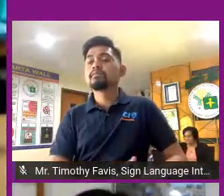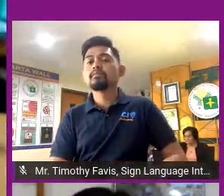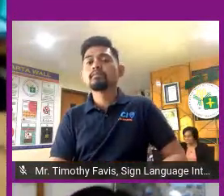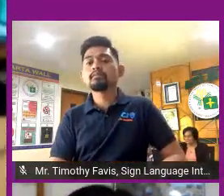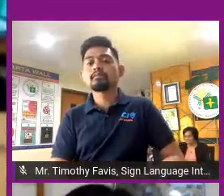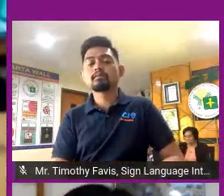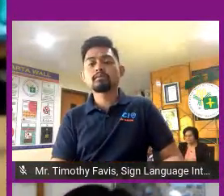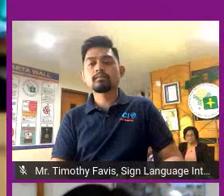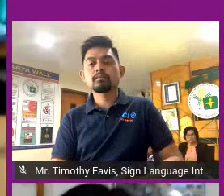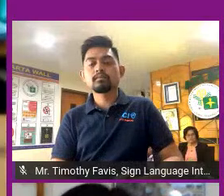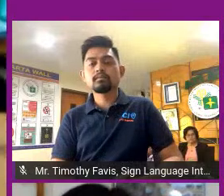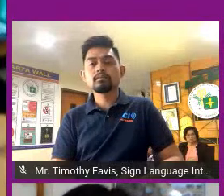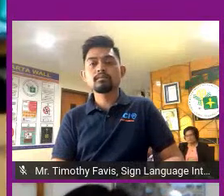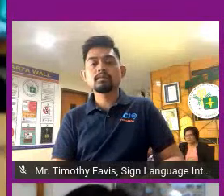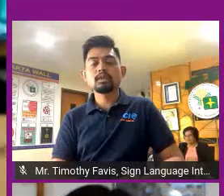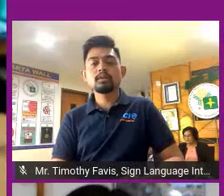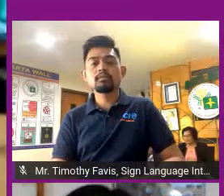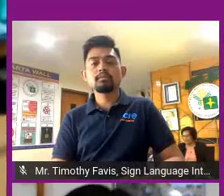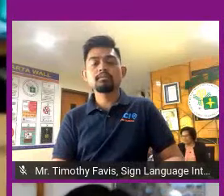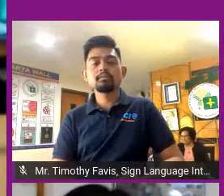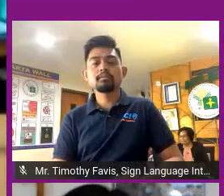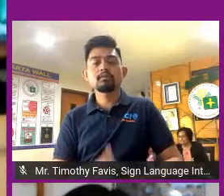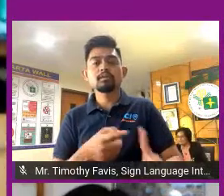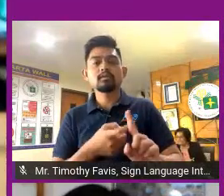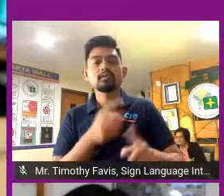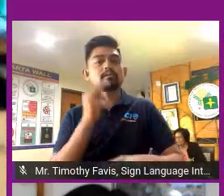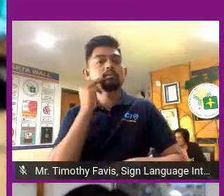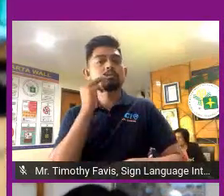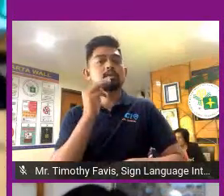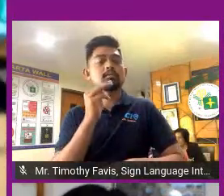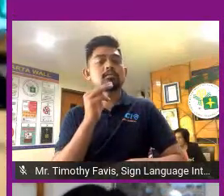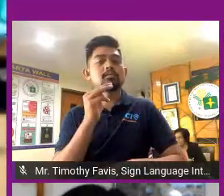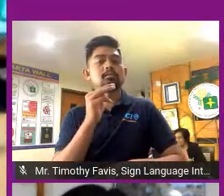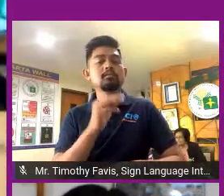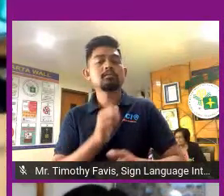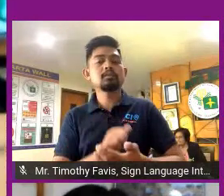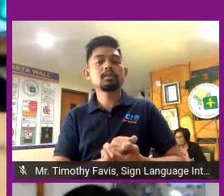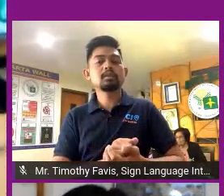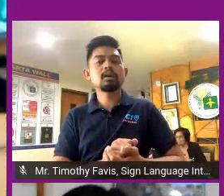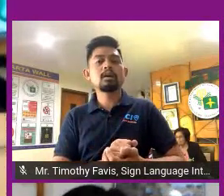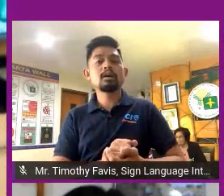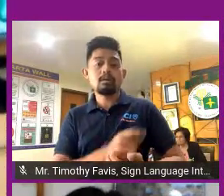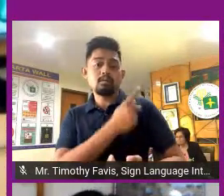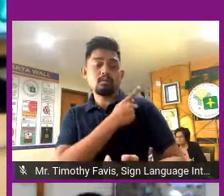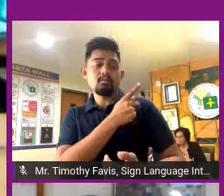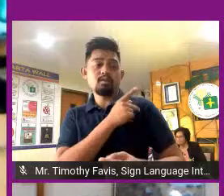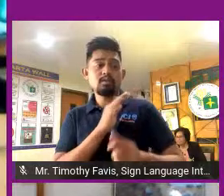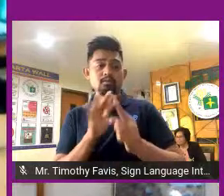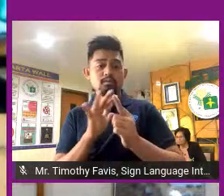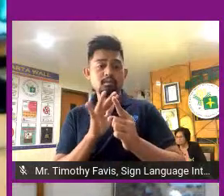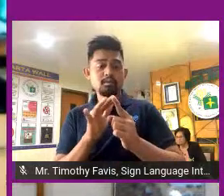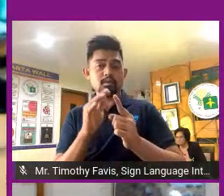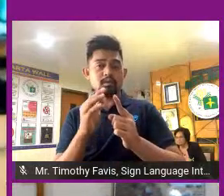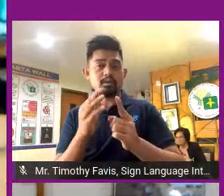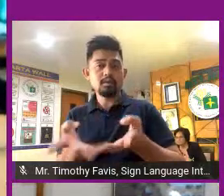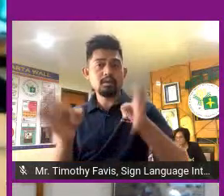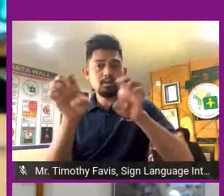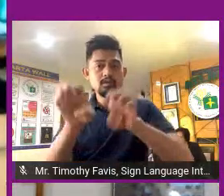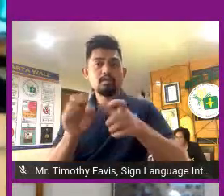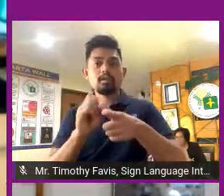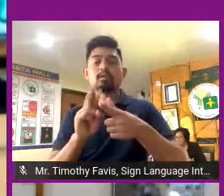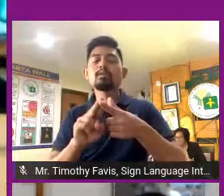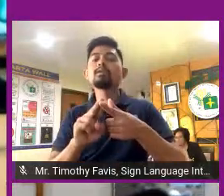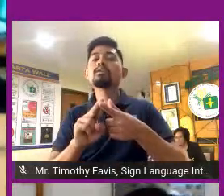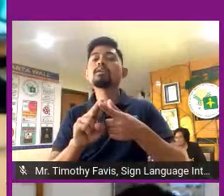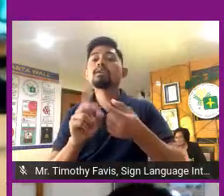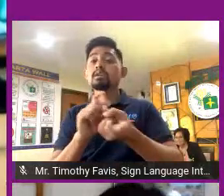So, may isa pa po kay Ma'am Perlin. Si Perlin. May monitor po ba ng effect or changes to the lives of people or